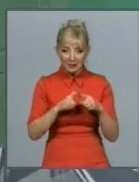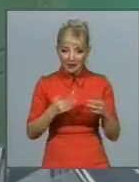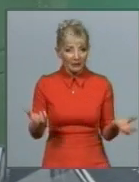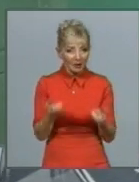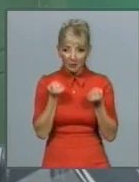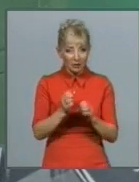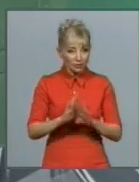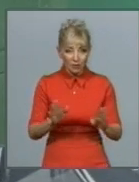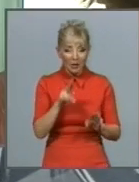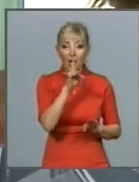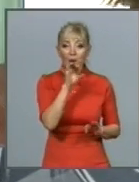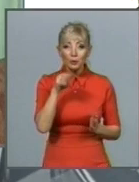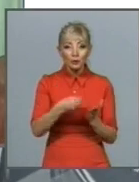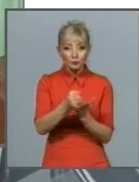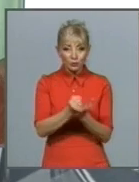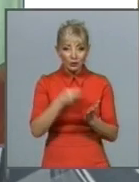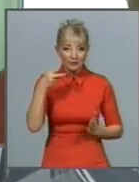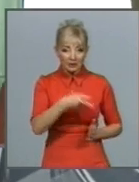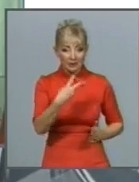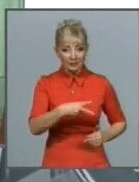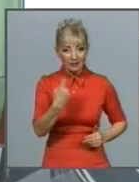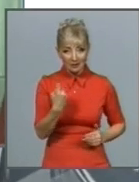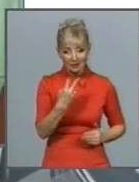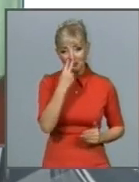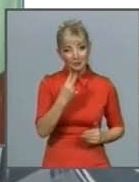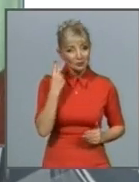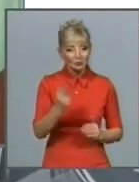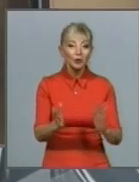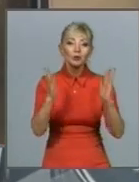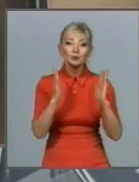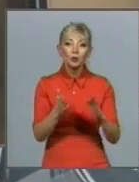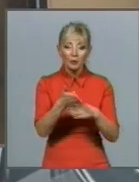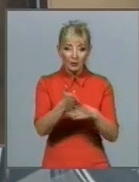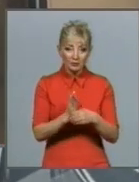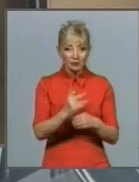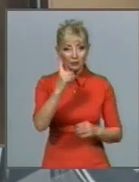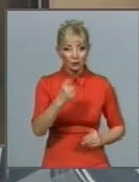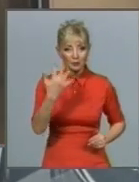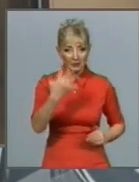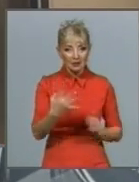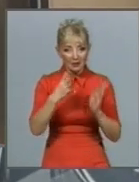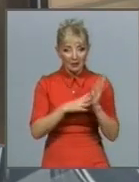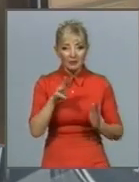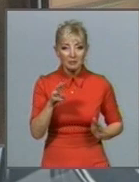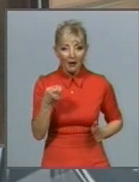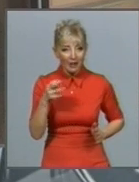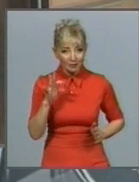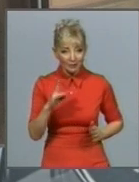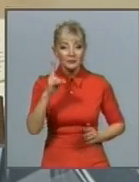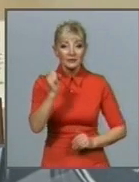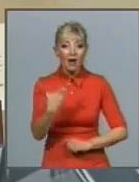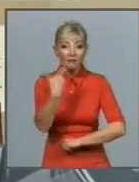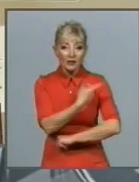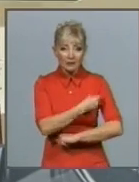І у проєкті бюджету 2021 передбачили лише половину – 159 мільярдів. А на вакцинацію